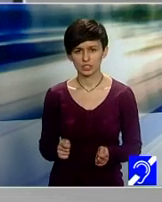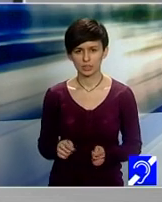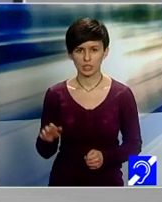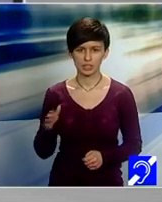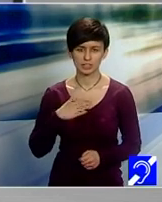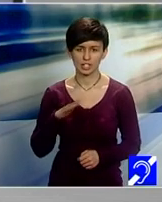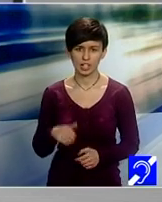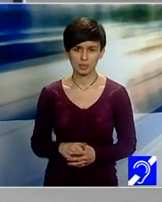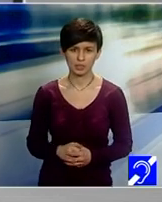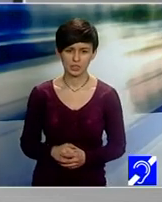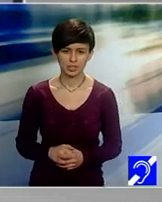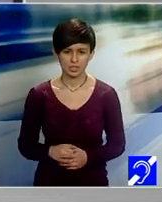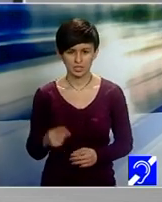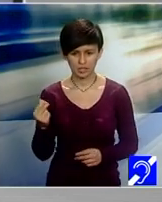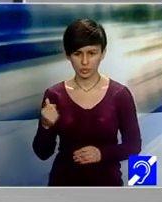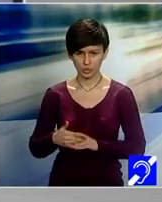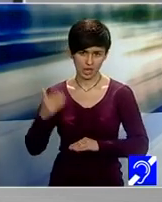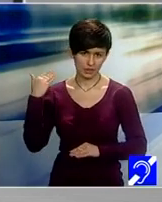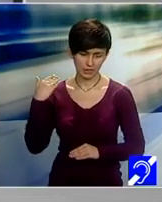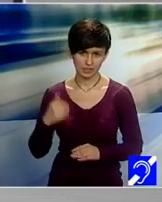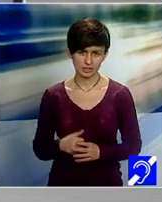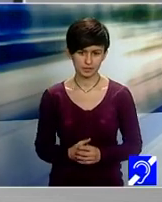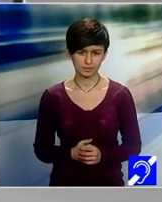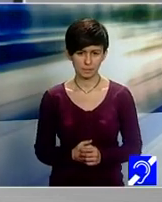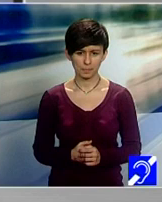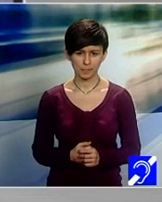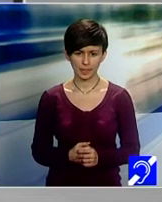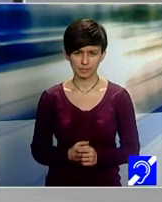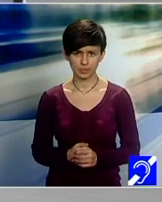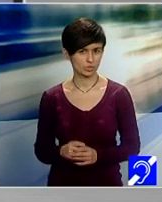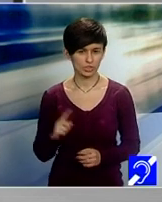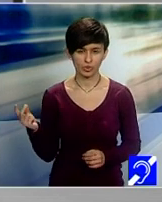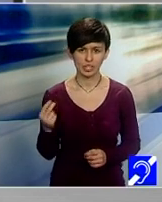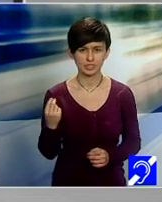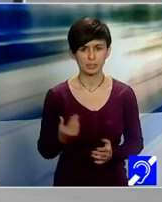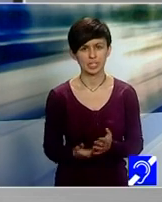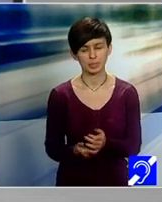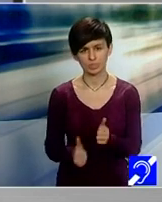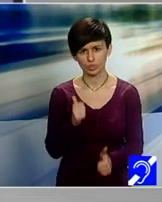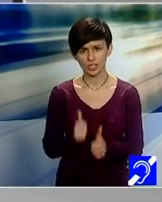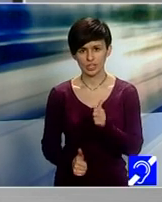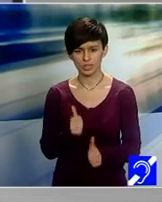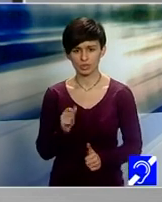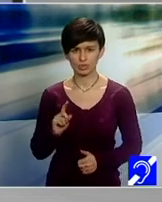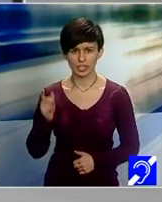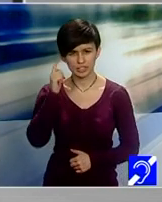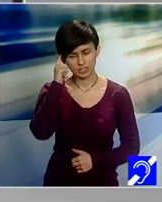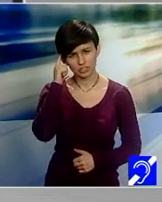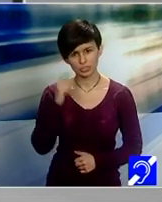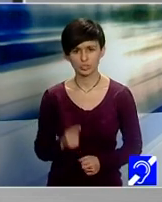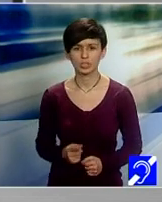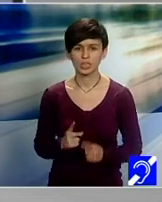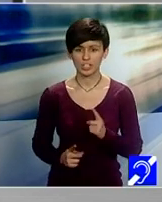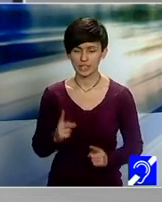vorbeam, da. E o problemă care ține și de Consiliul Concurenței și nu știu dacă e tocmai în